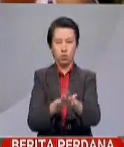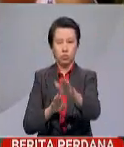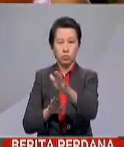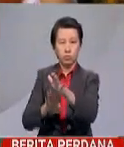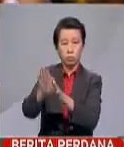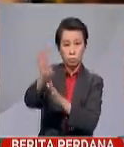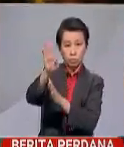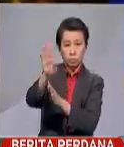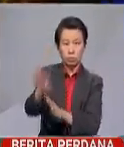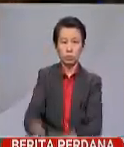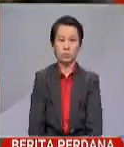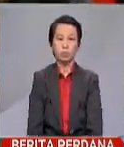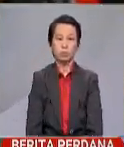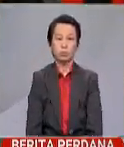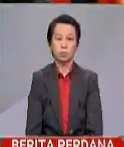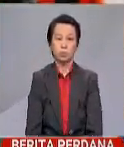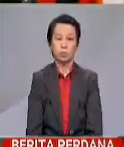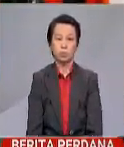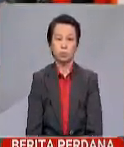pembangunan.